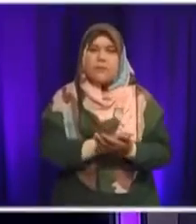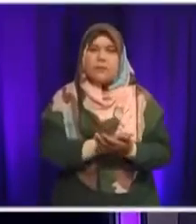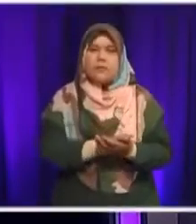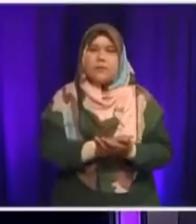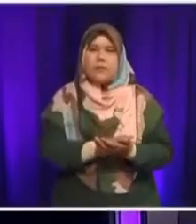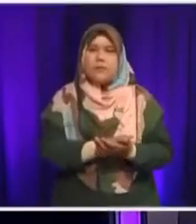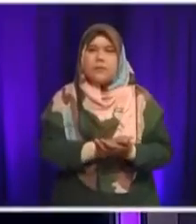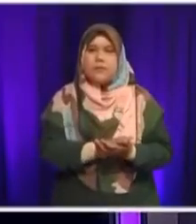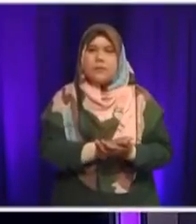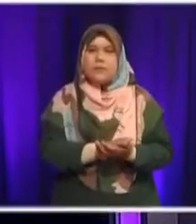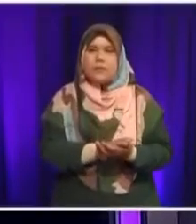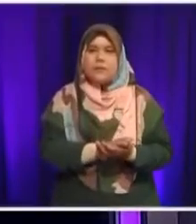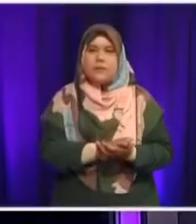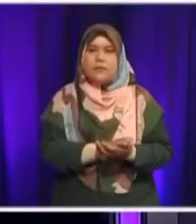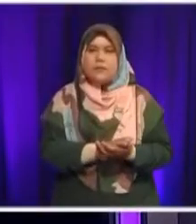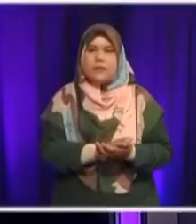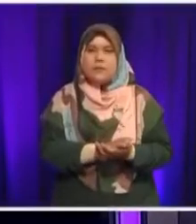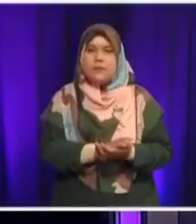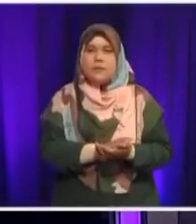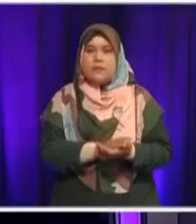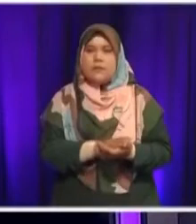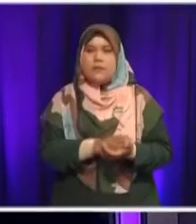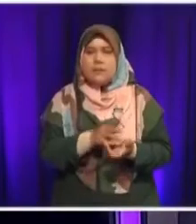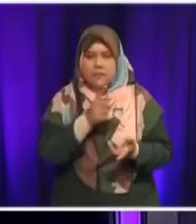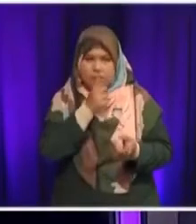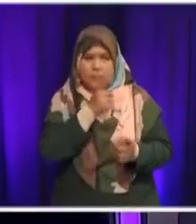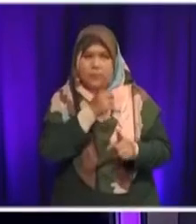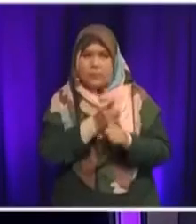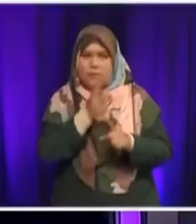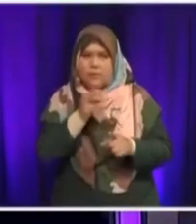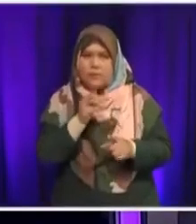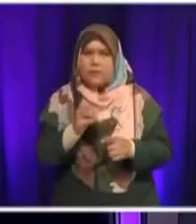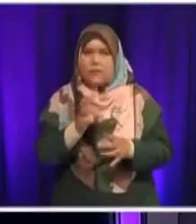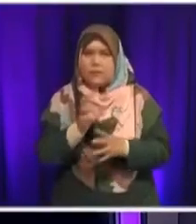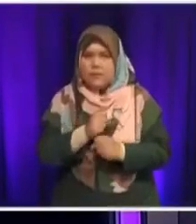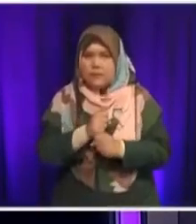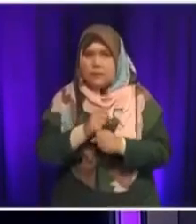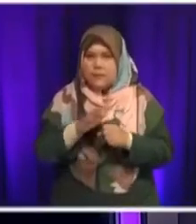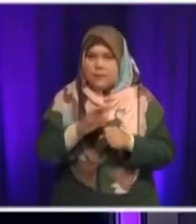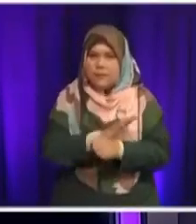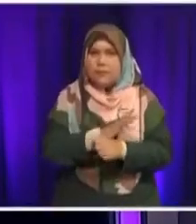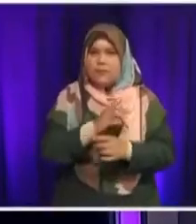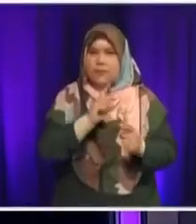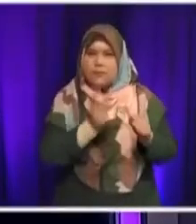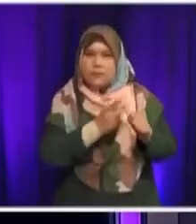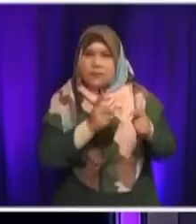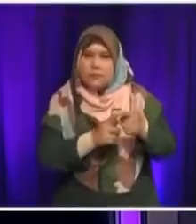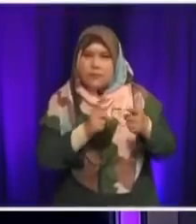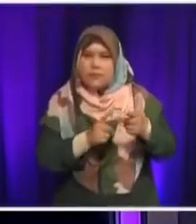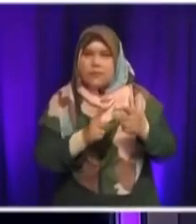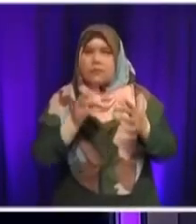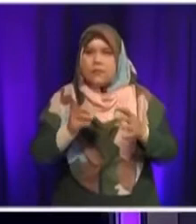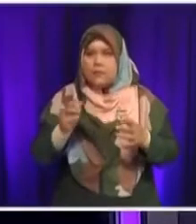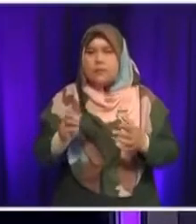dan saya akan menentukan bahwa murid itu dapat memenuhi kriteria yang seperti yang saya inginkan